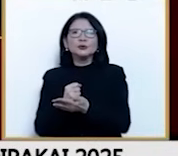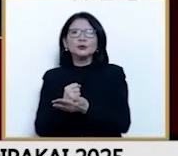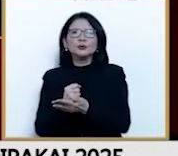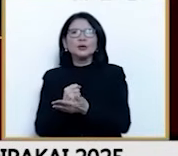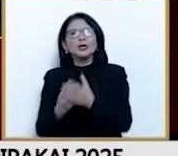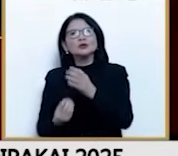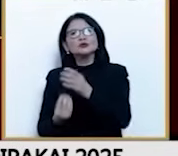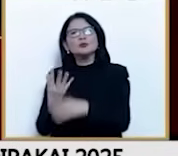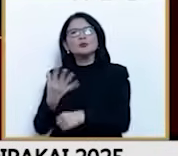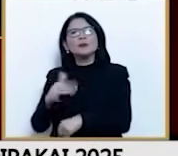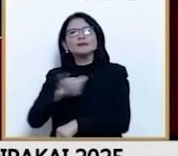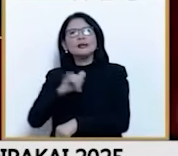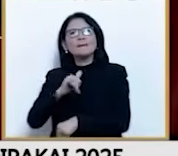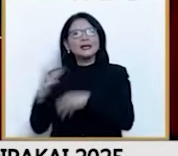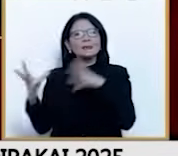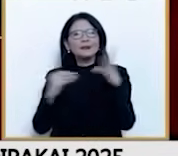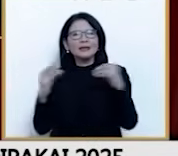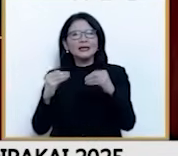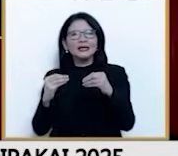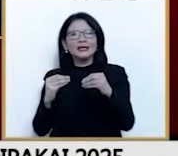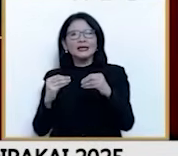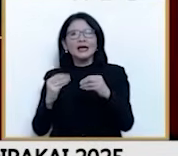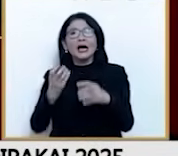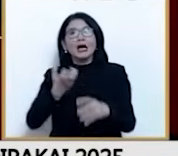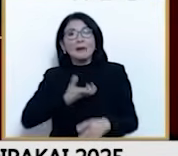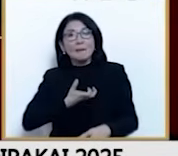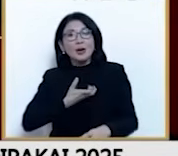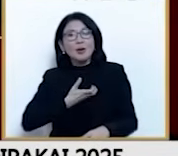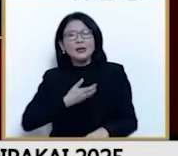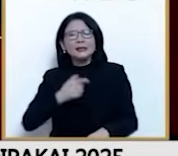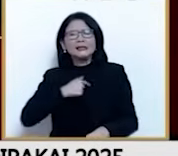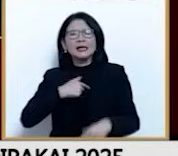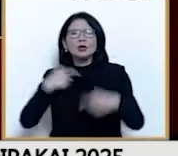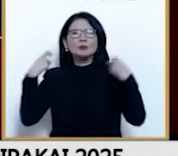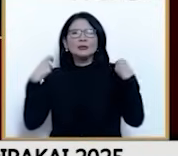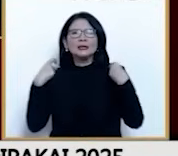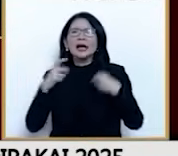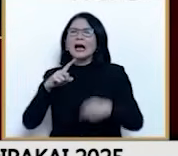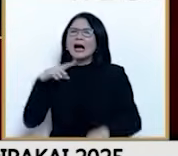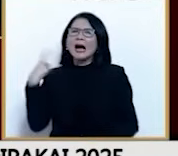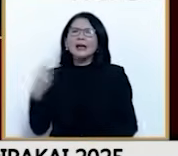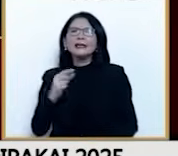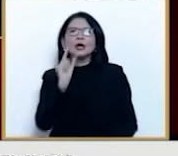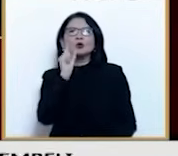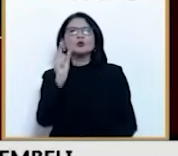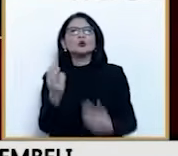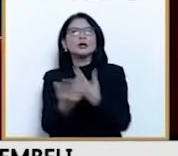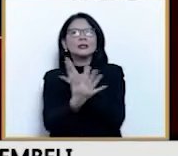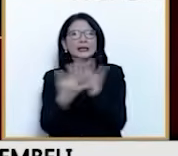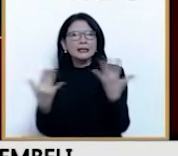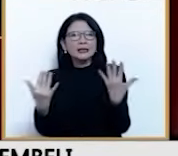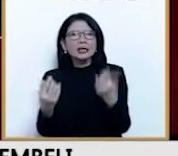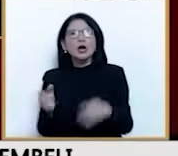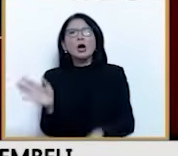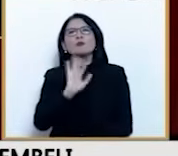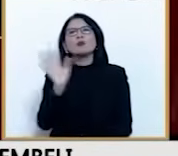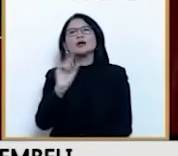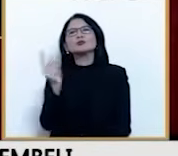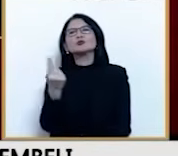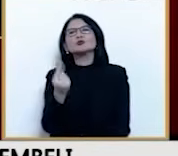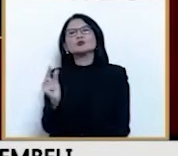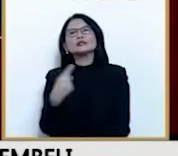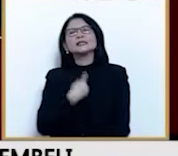ini. Semoga niat kita jadi gubernur hanya untuk rakyat, bukan untuk